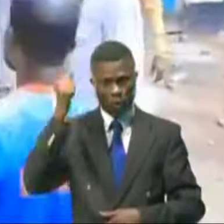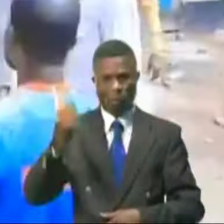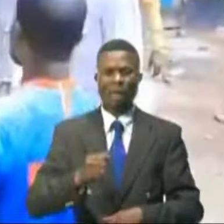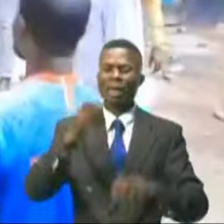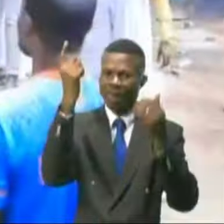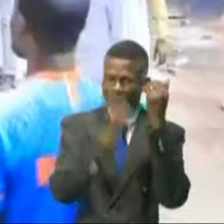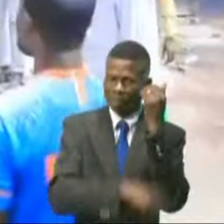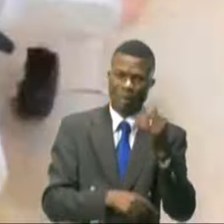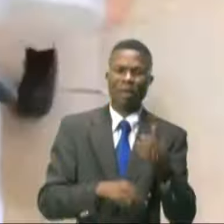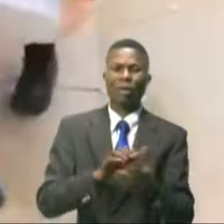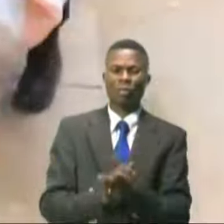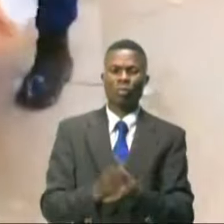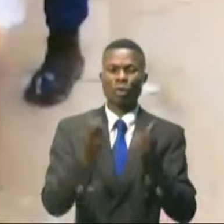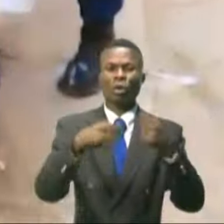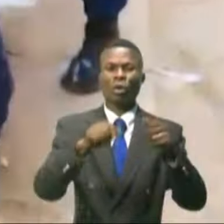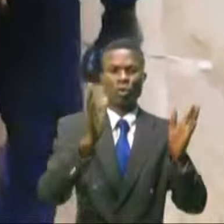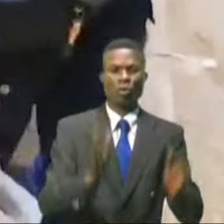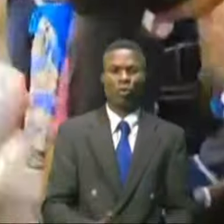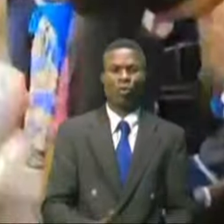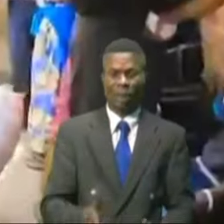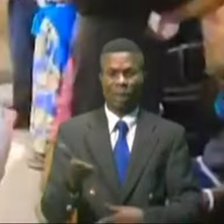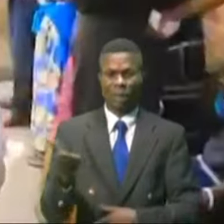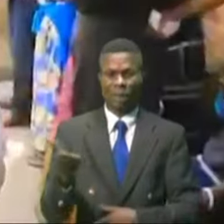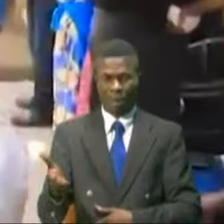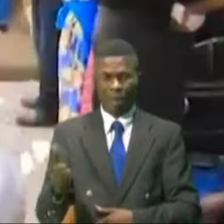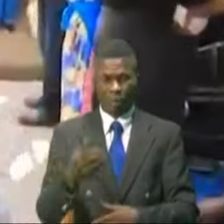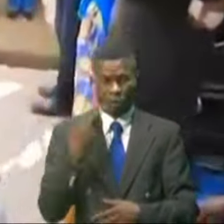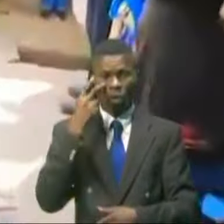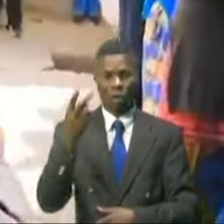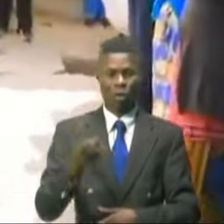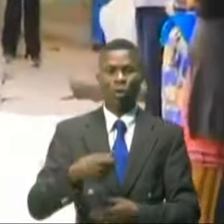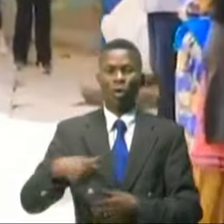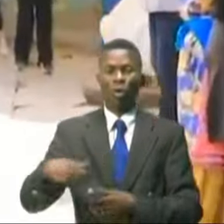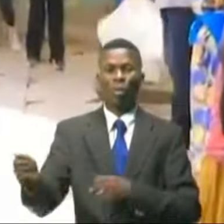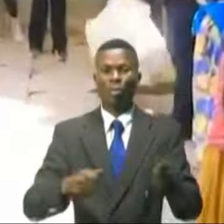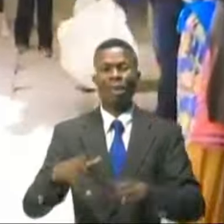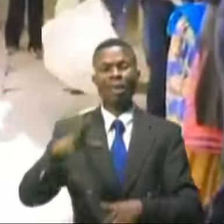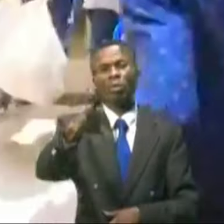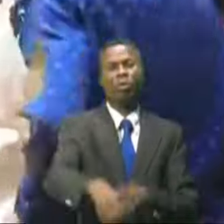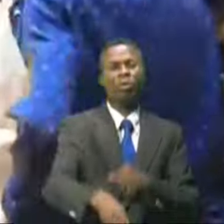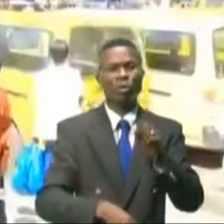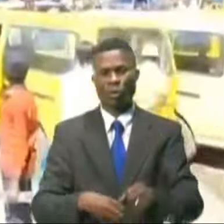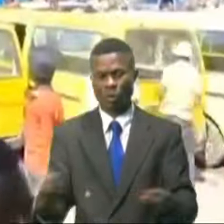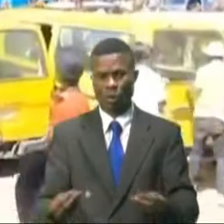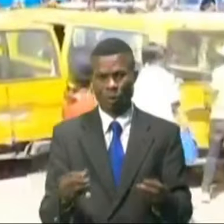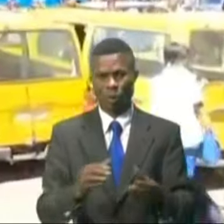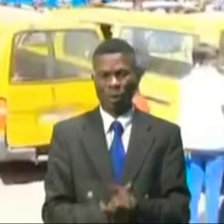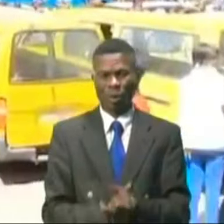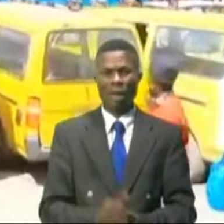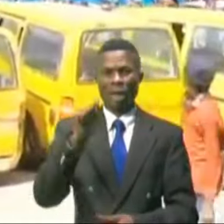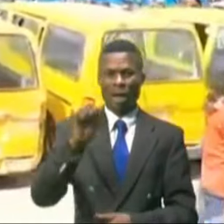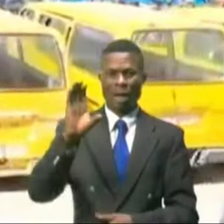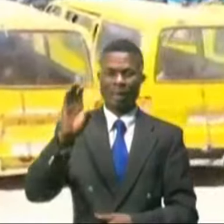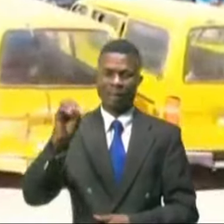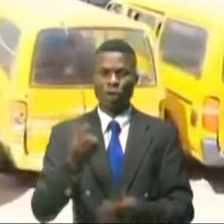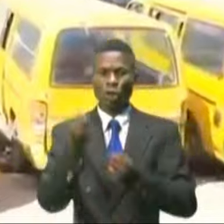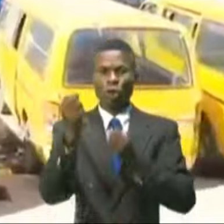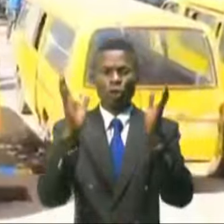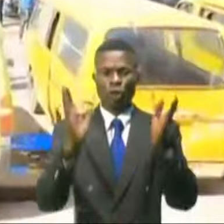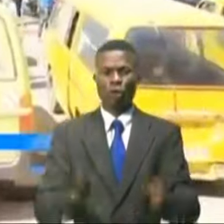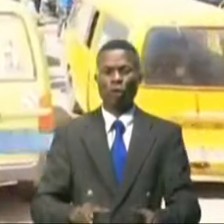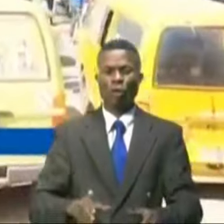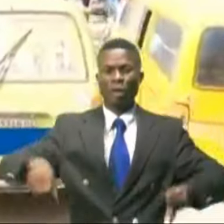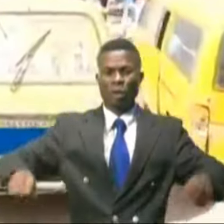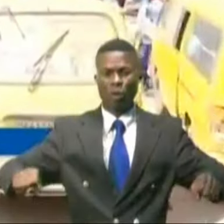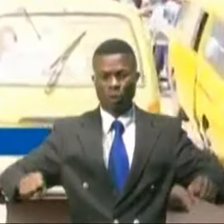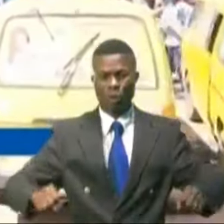spécial. Quant aux vendeurs à la sauvette, on vit leurs marchandises confisquées. La SECO et les chauffeurs des taxis et